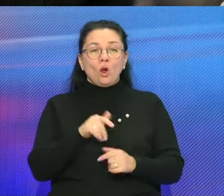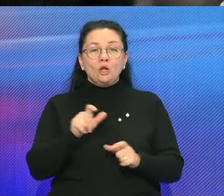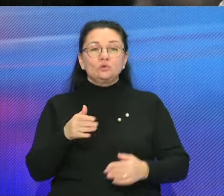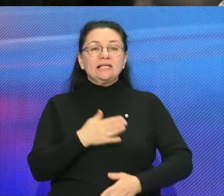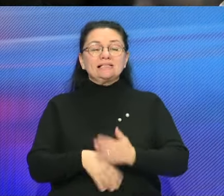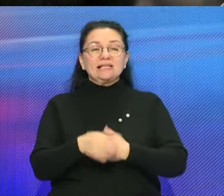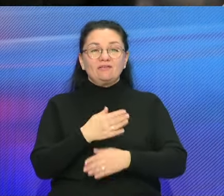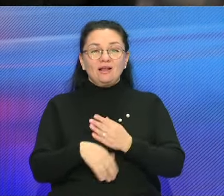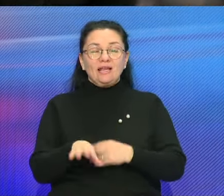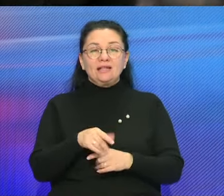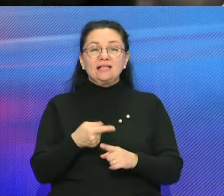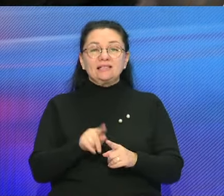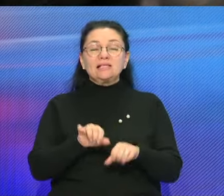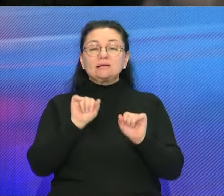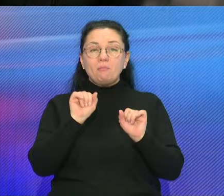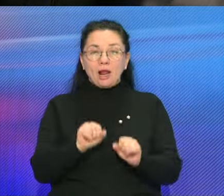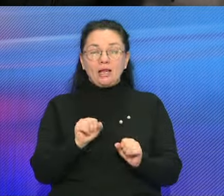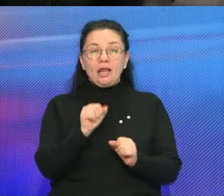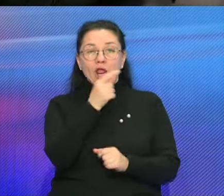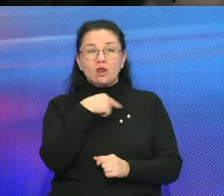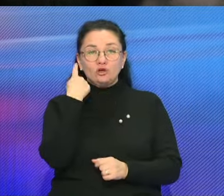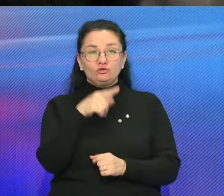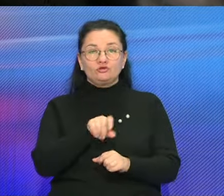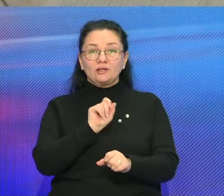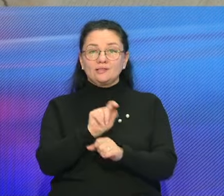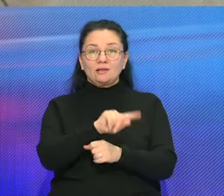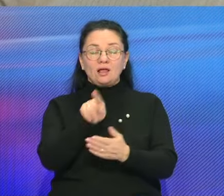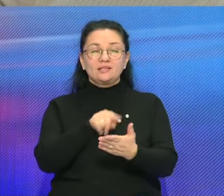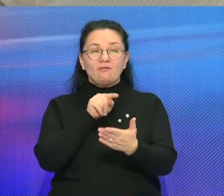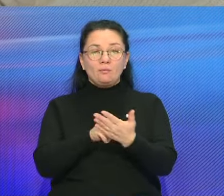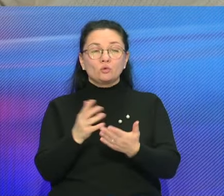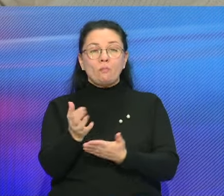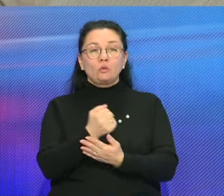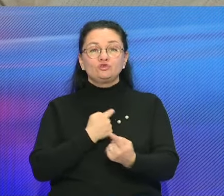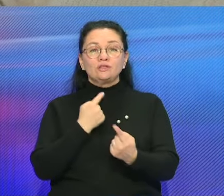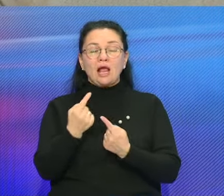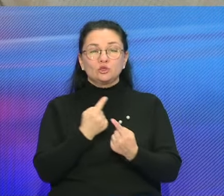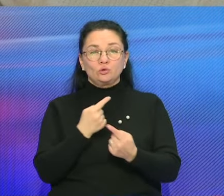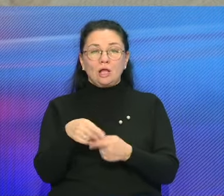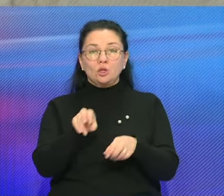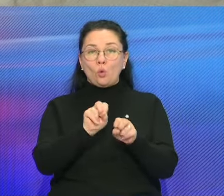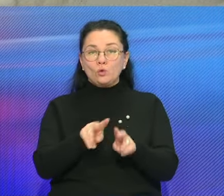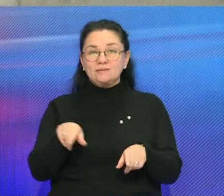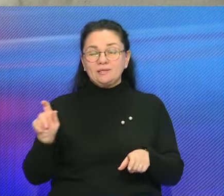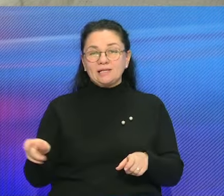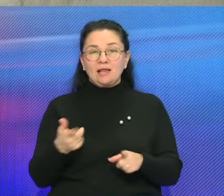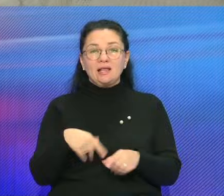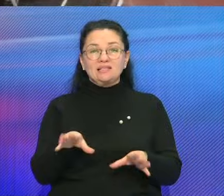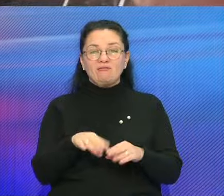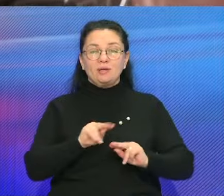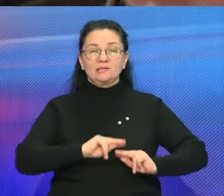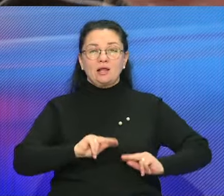інваліднасцю. Суіскальнікі змаглі асабіста задаць пытанні працадаўцам, атрымаць кансультацыі ад спецыялістаў па садзейнічанні